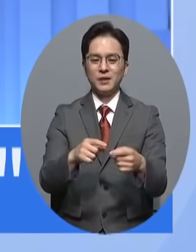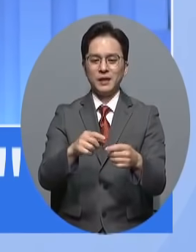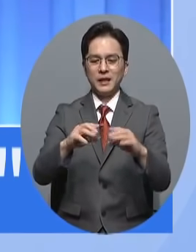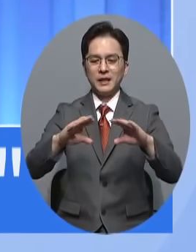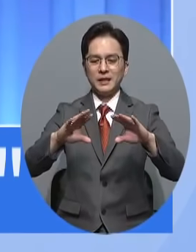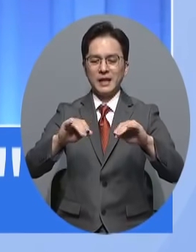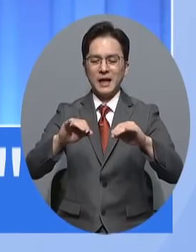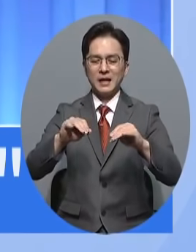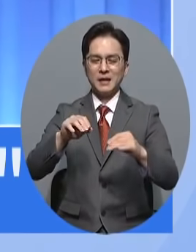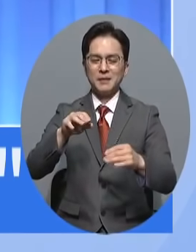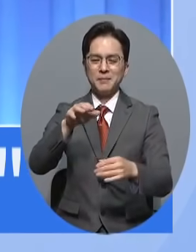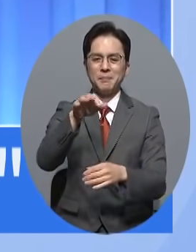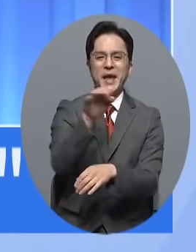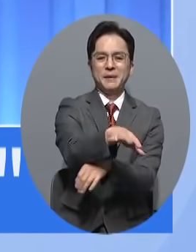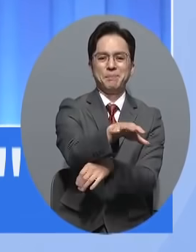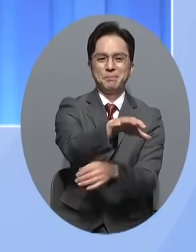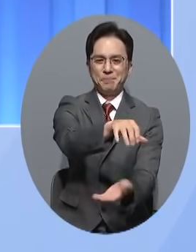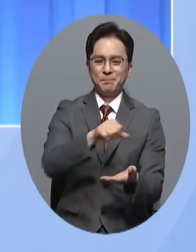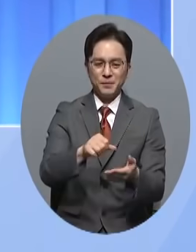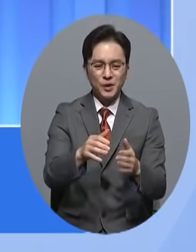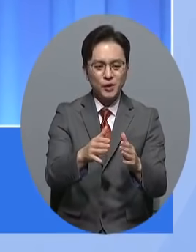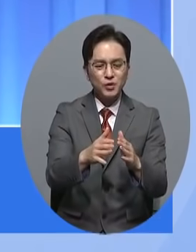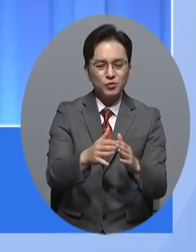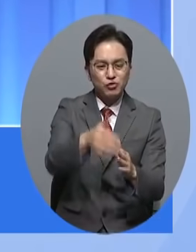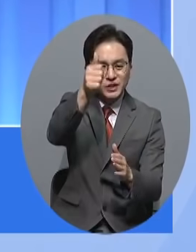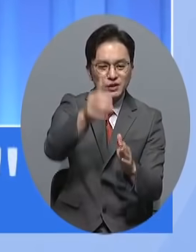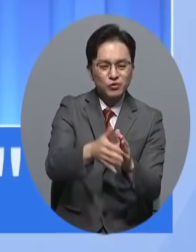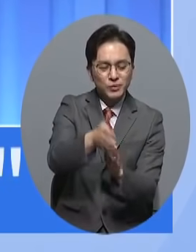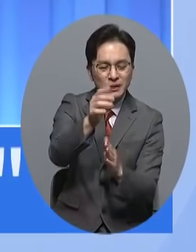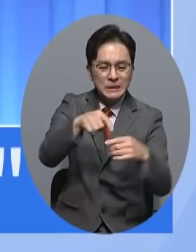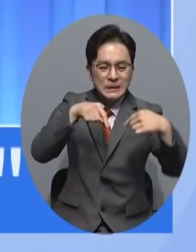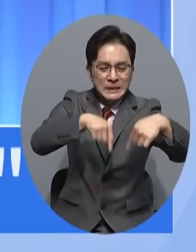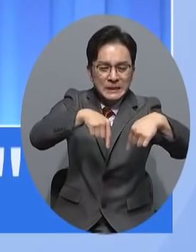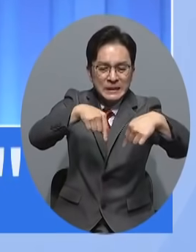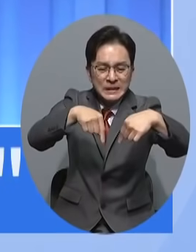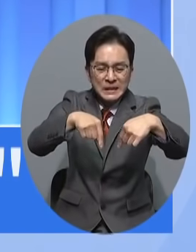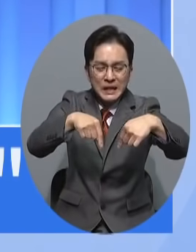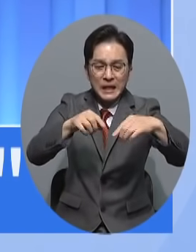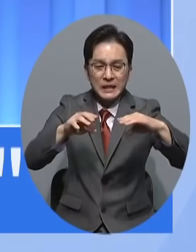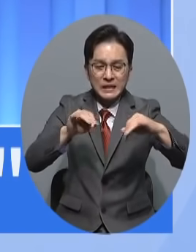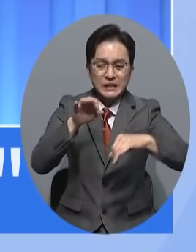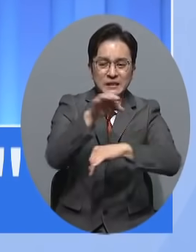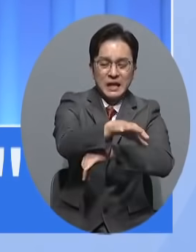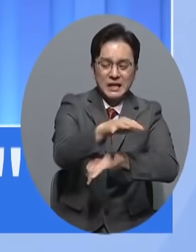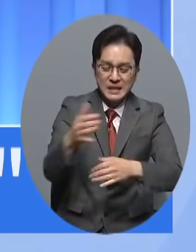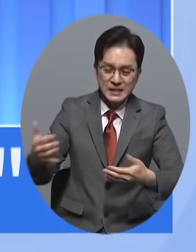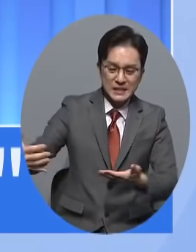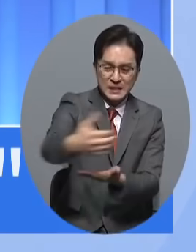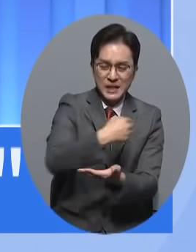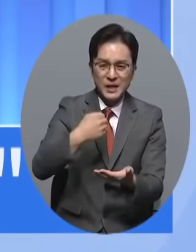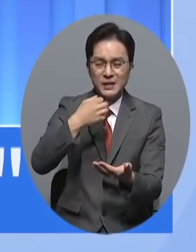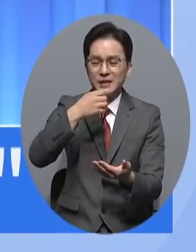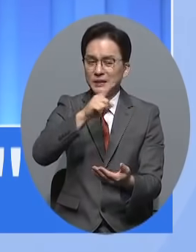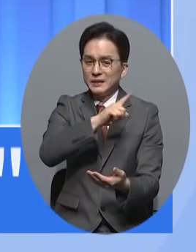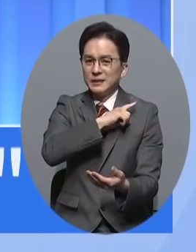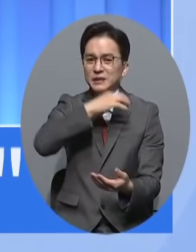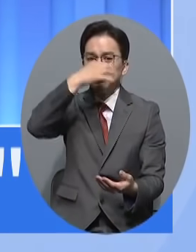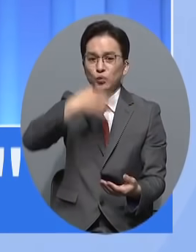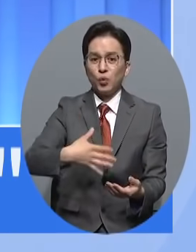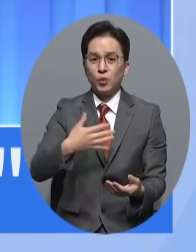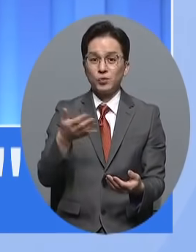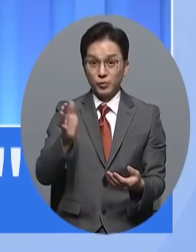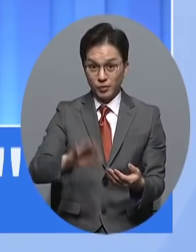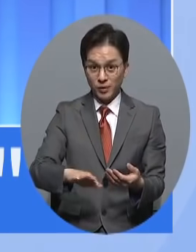가지가 사실 굉장한 리스크이기 때문에 우리가 늘 이야기하지만 하이 리스크 하이 리턴이다 이렇게 얘기를 하잖아요. 그런데 땅 매입 성남시가 다